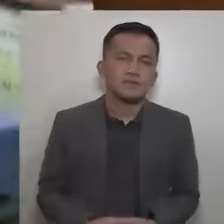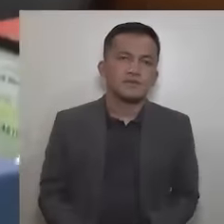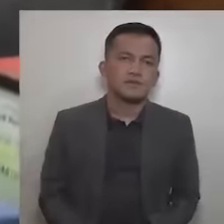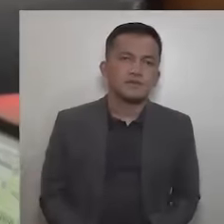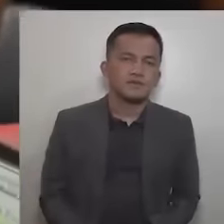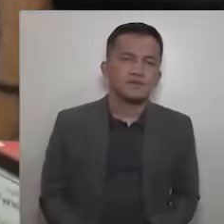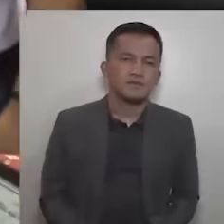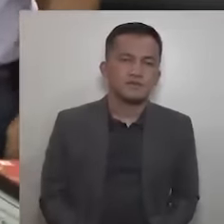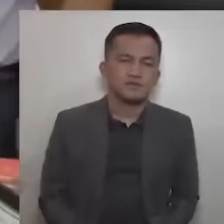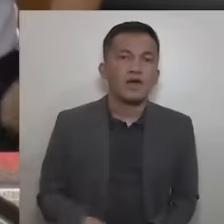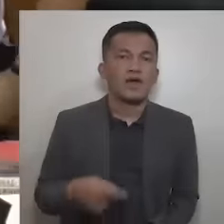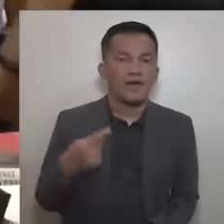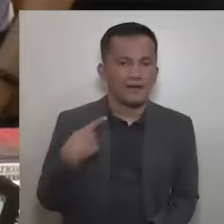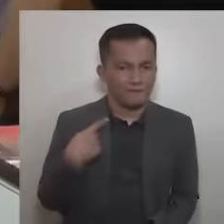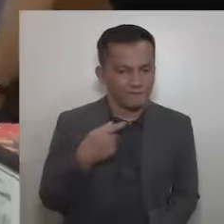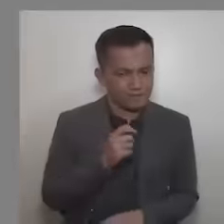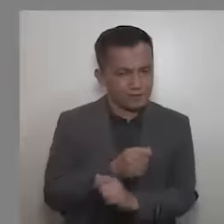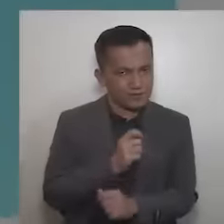thank you.